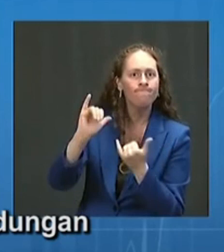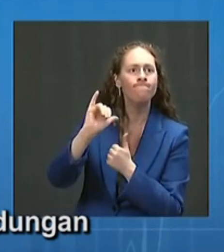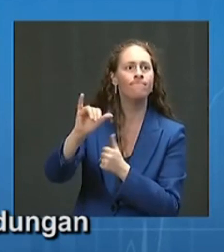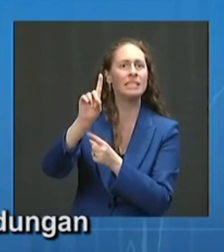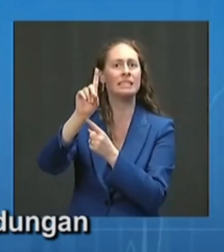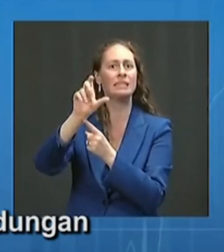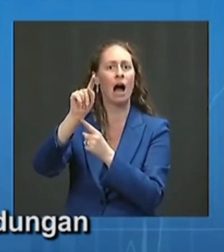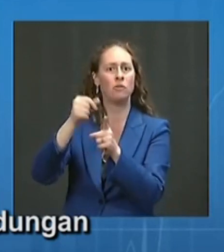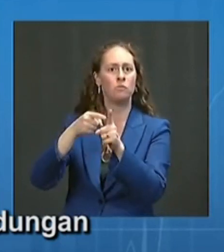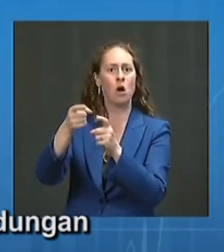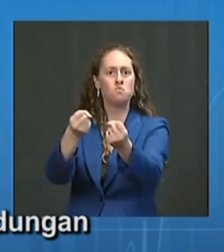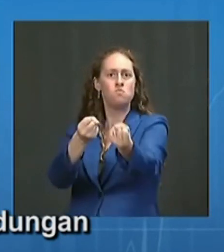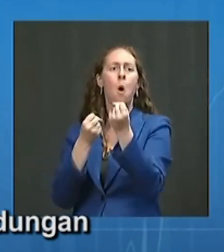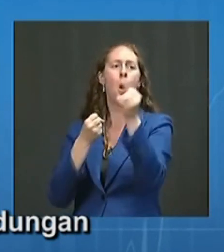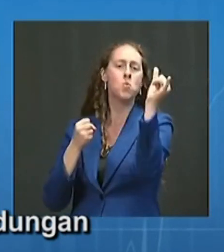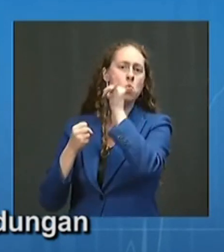simi-simi